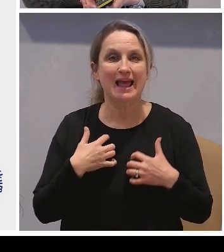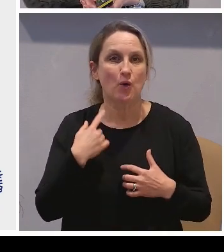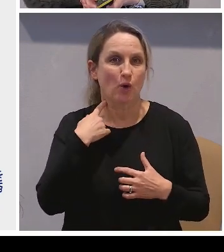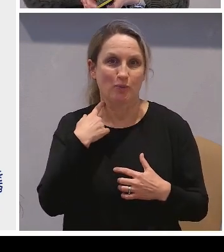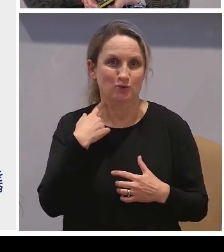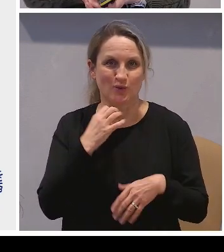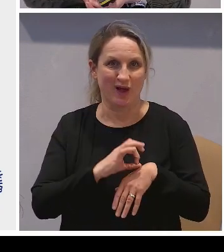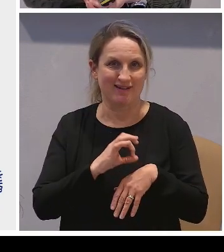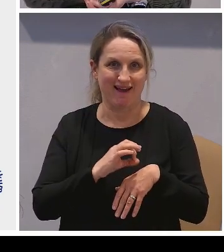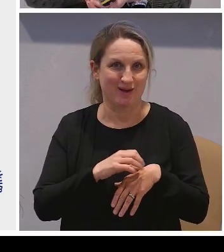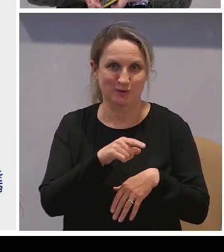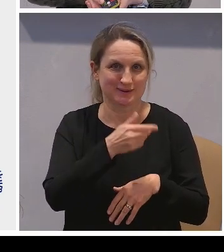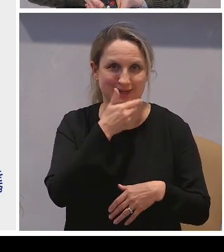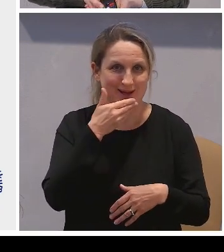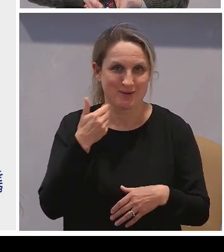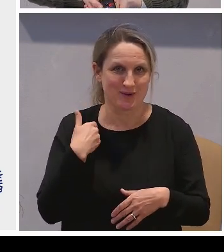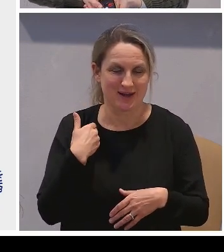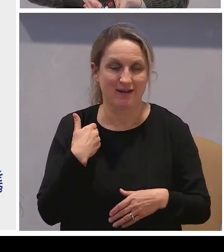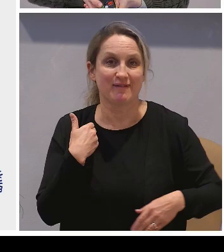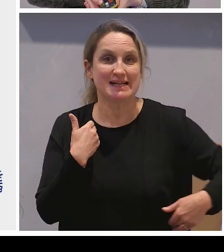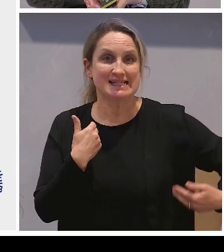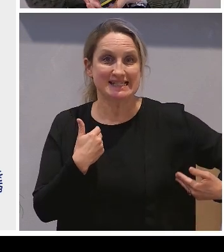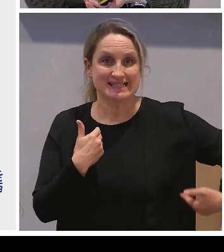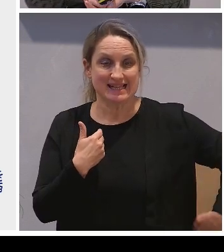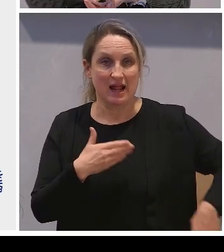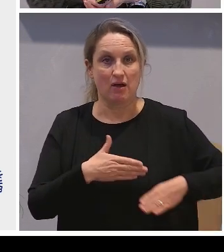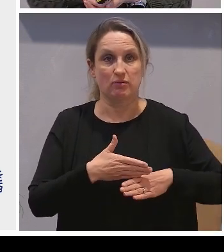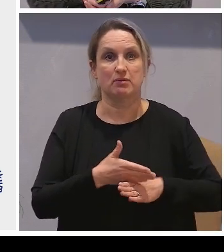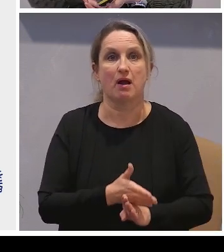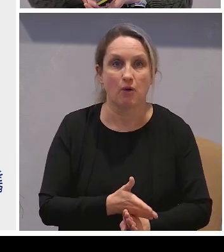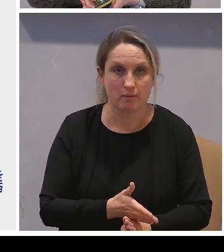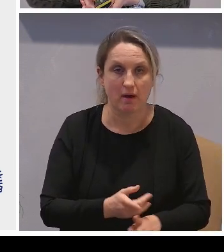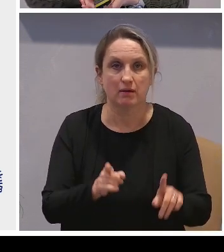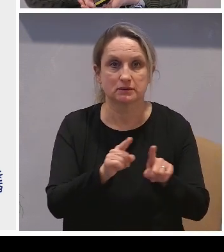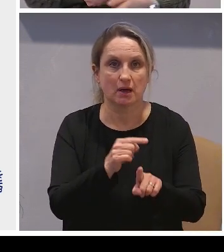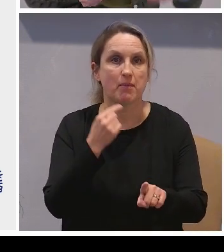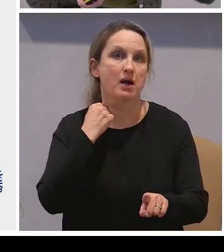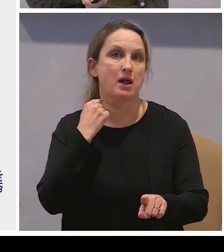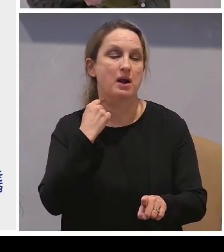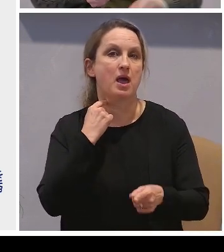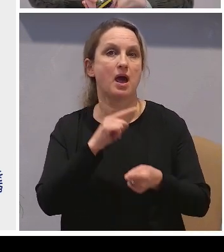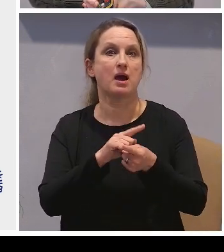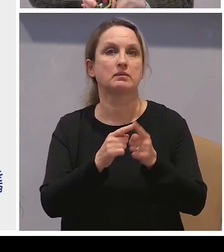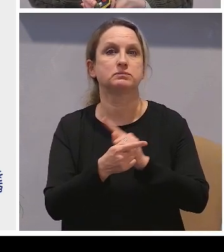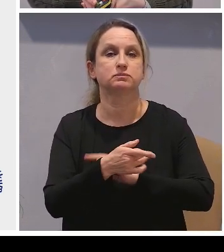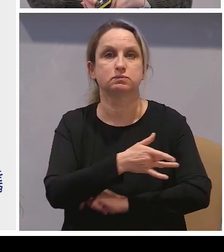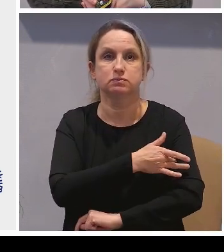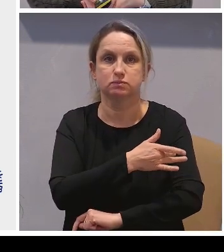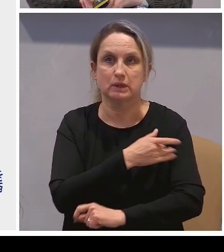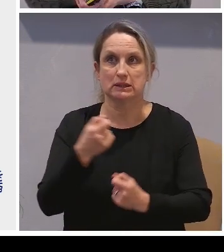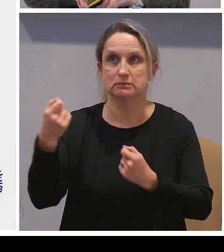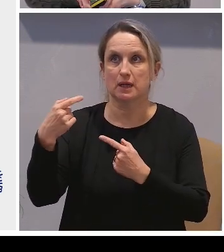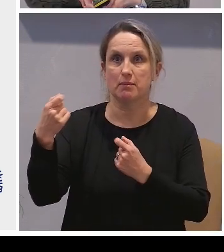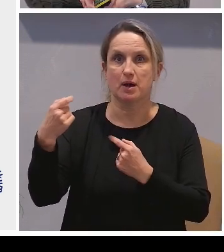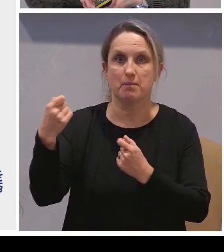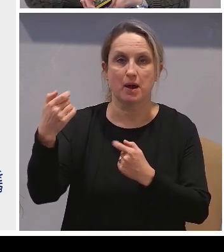ei loe. Seljaaju strokes. trauma näiteks tekitab ju nõrkust, Also, lihase when saamise we look at the probleemi patient,